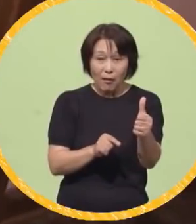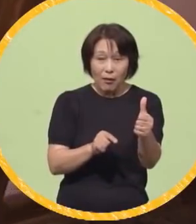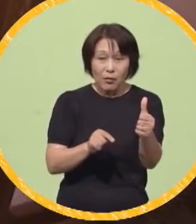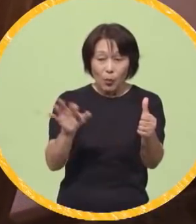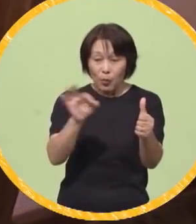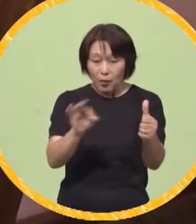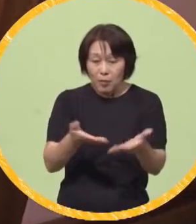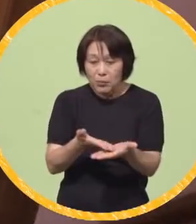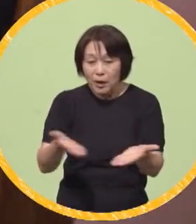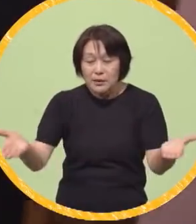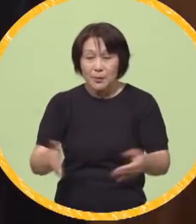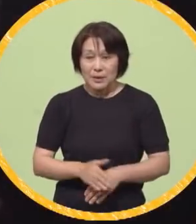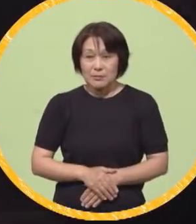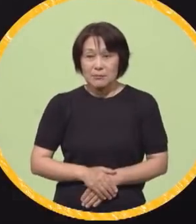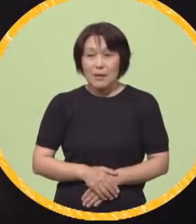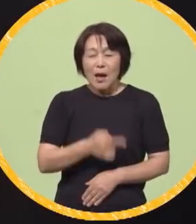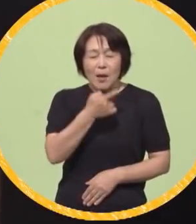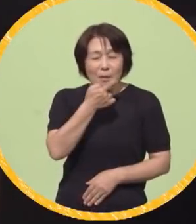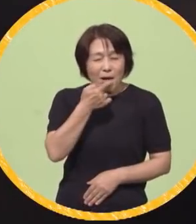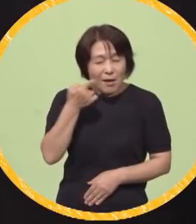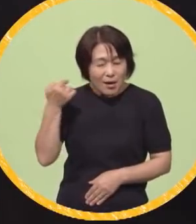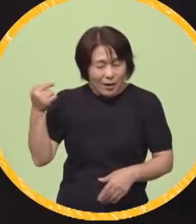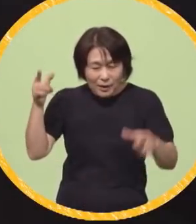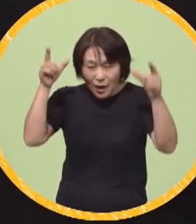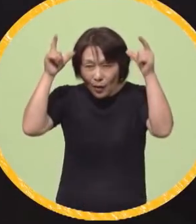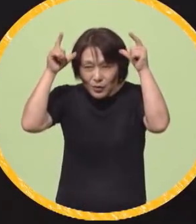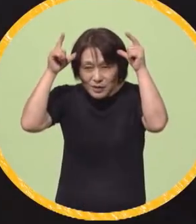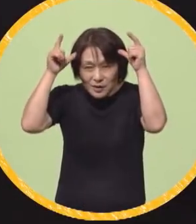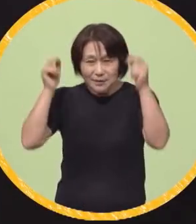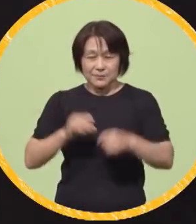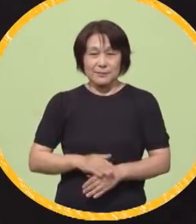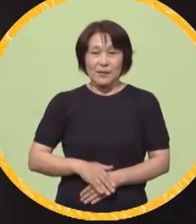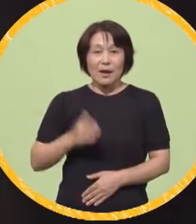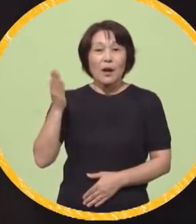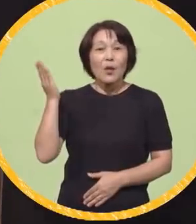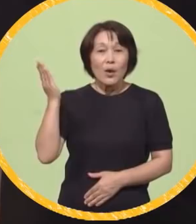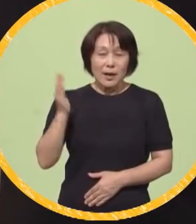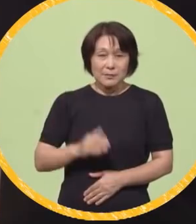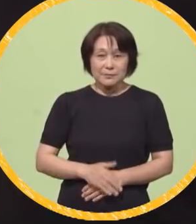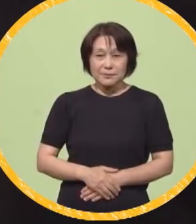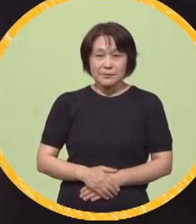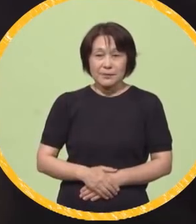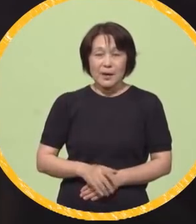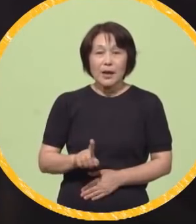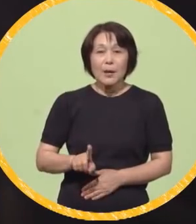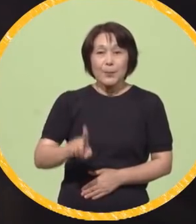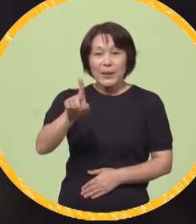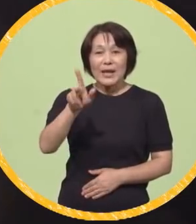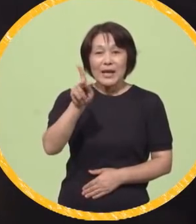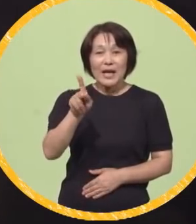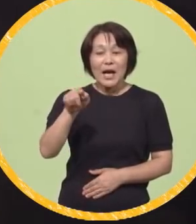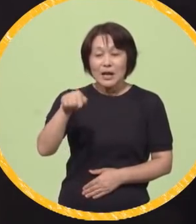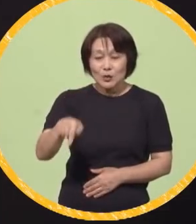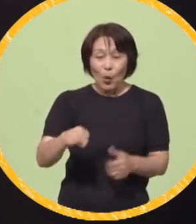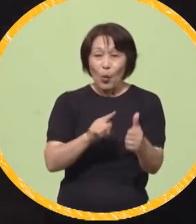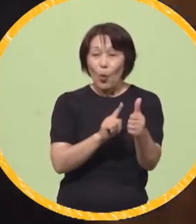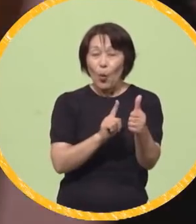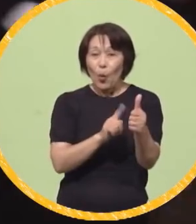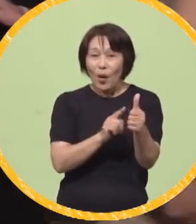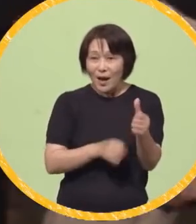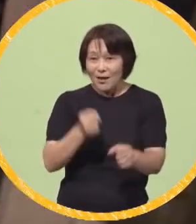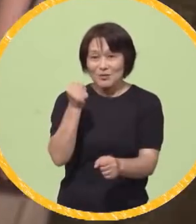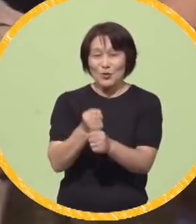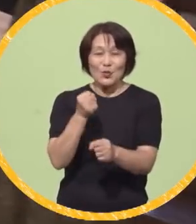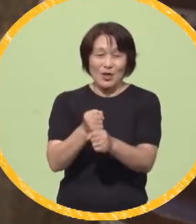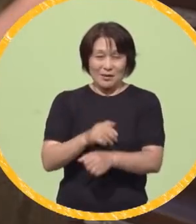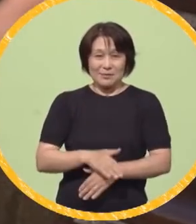。 真っ赤な帽子ですねの作品なんですが、実はこの作品パブロ・ピカソがデザインした作品なんです。 ピカソ